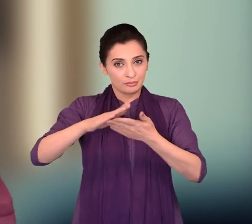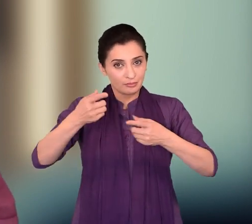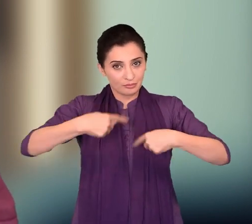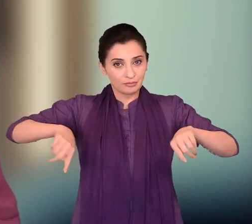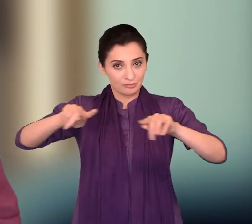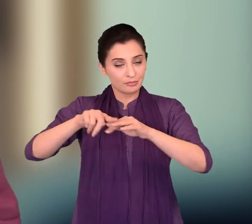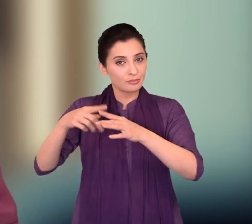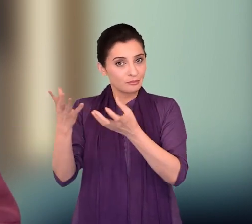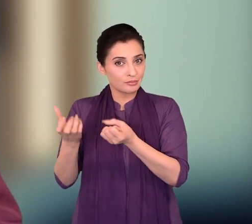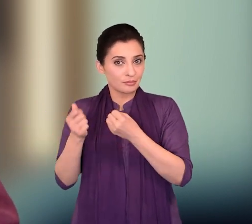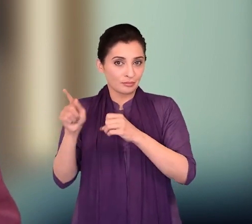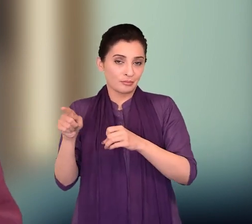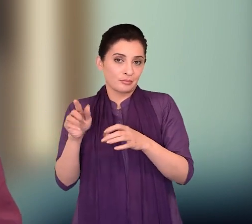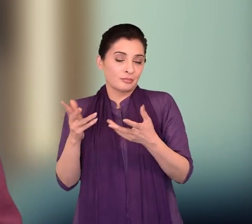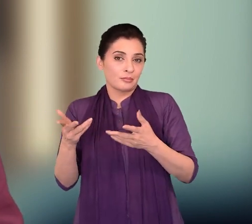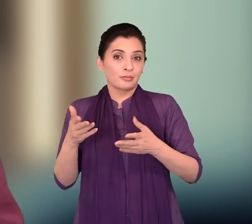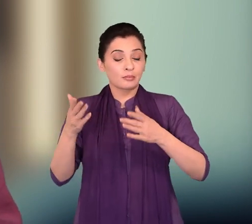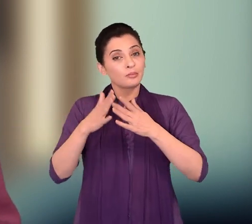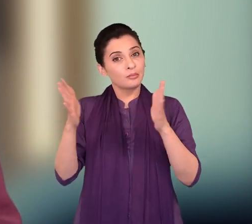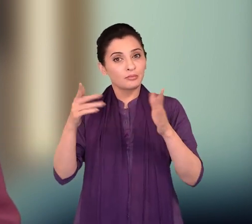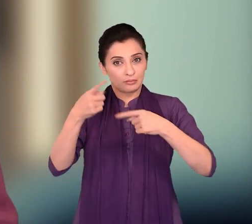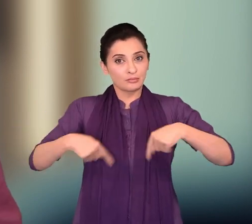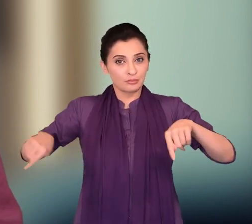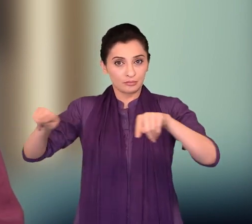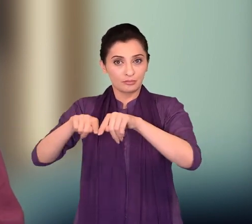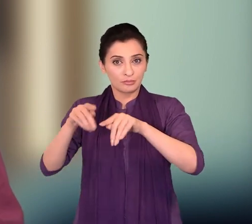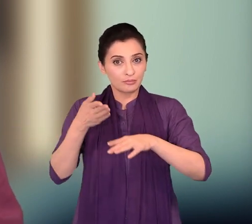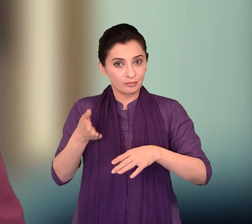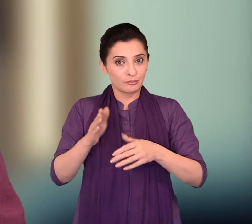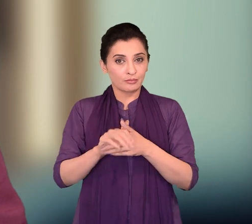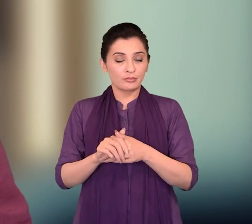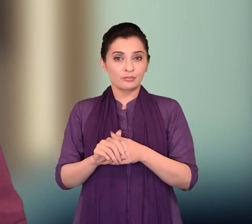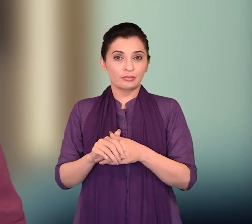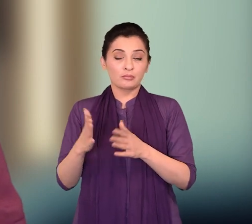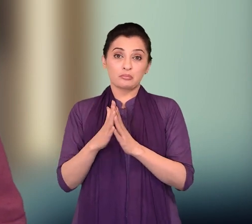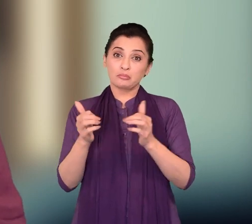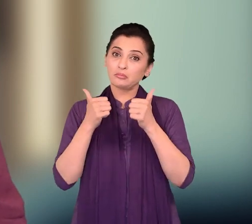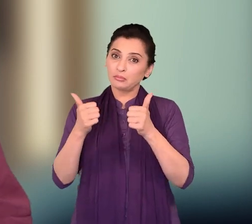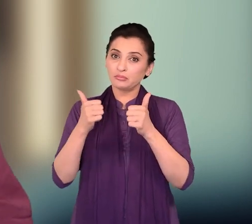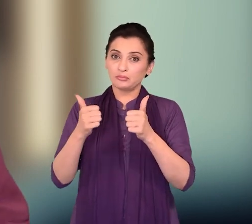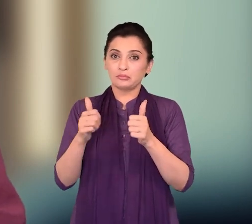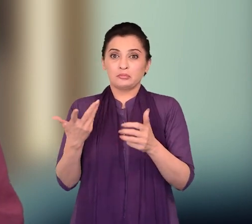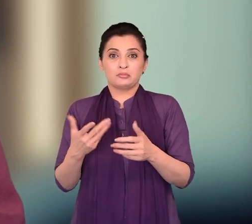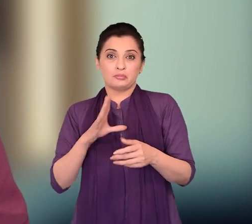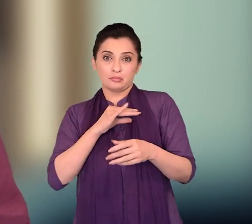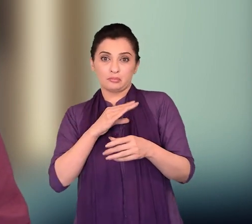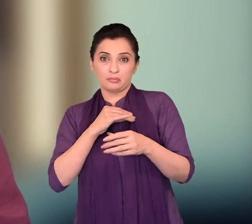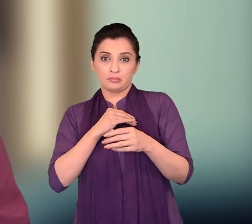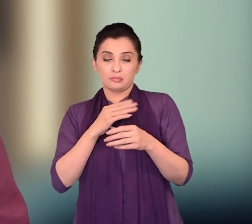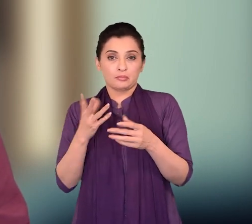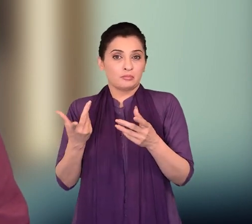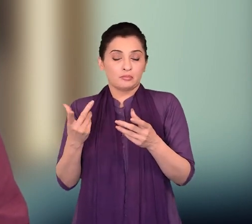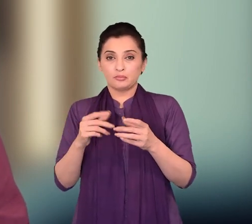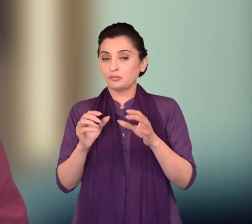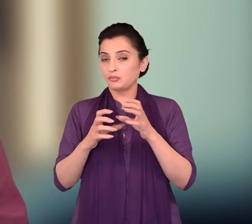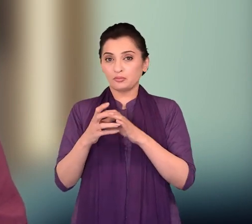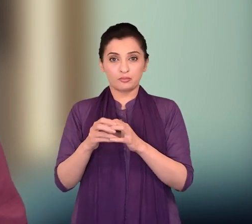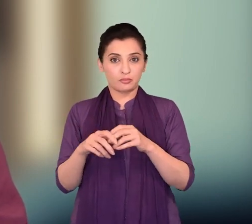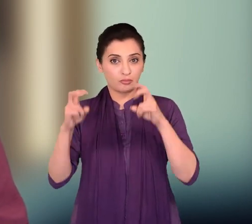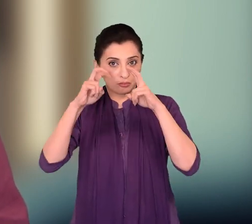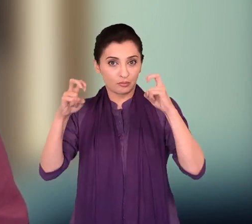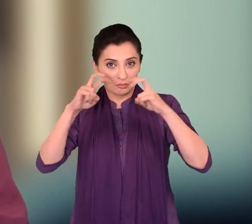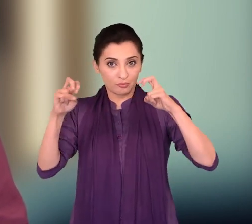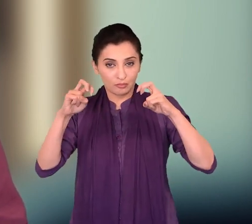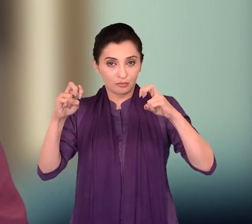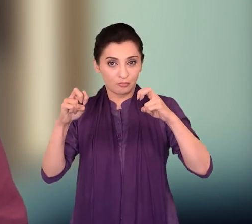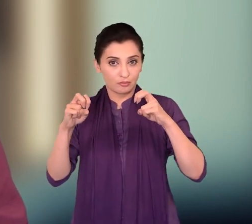ہیں جن کے ساتھ ہاسپٹل کے ساتھ میڈیکل کالج بھی افیلیٹڈ ہوتا ہے یوزلی, یا وہ بہت ان کے اندر ایڈوانس ٹریٹمنٹس لائک اینجیوگرافیز اینڈ